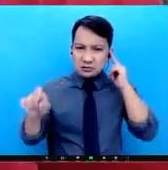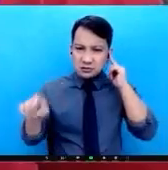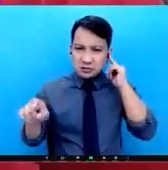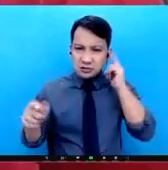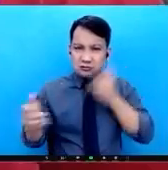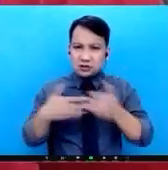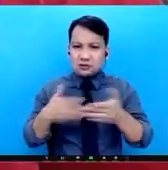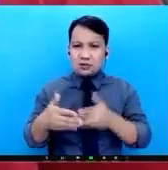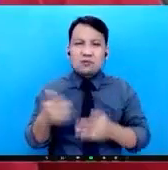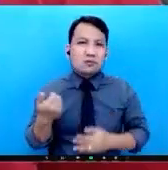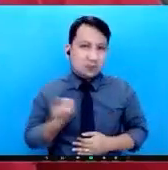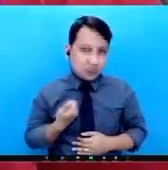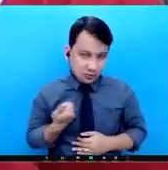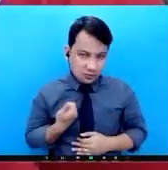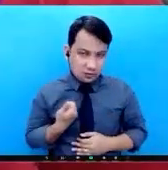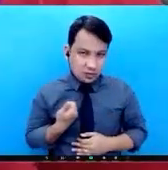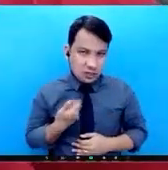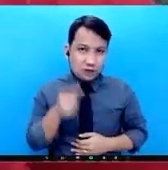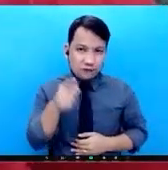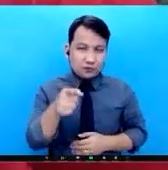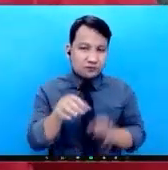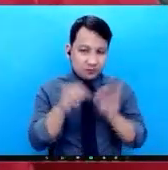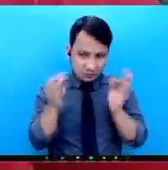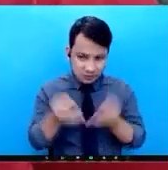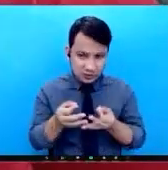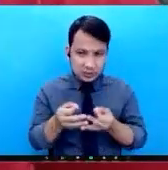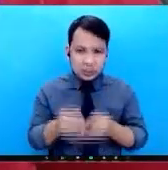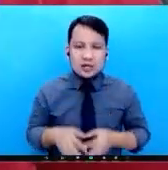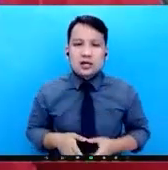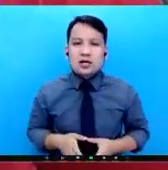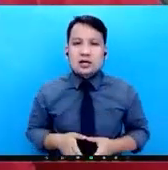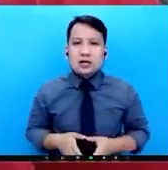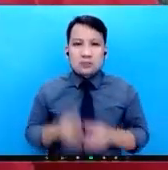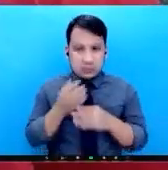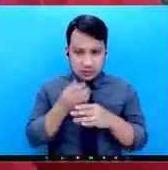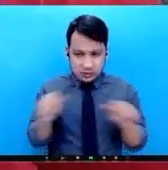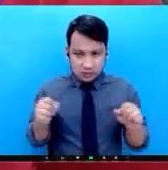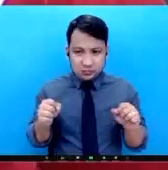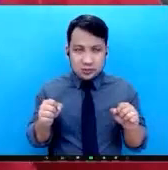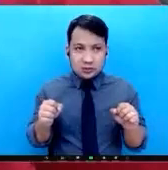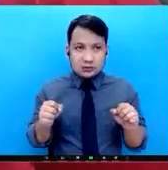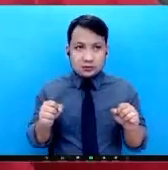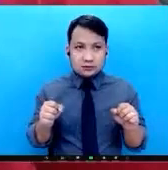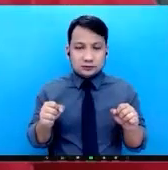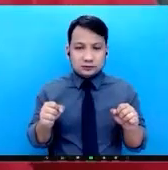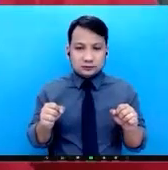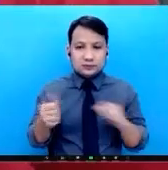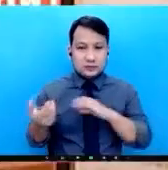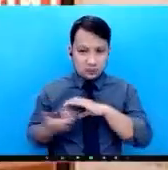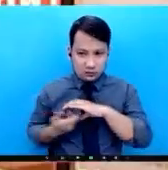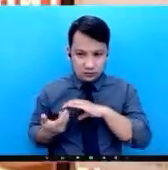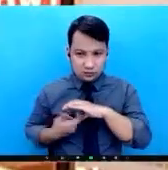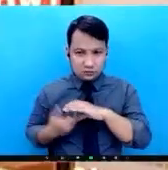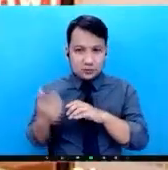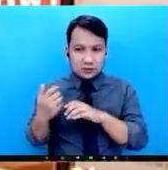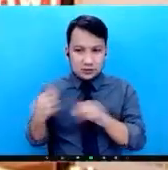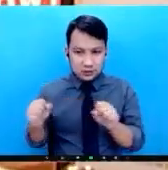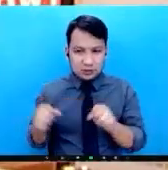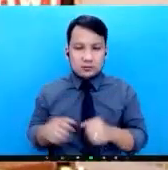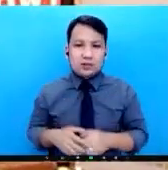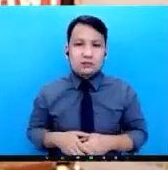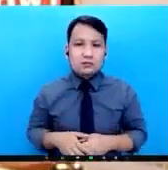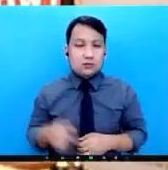sa sarili mo kasi para sa family mo din as well. Safety mo, para yung customer mo din, safe din sila. O para sa akin